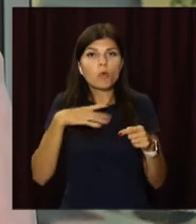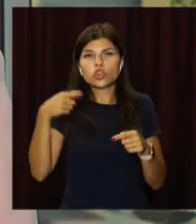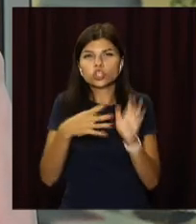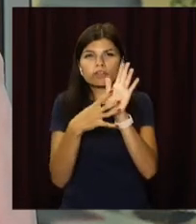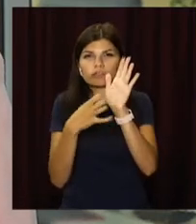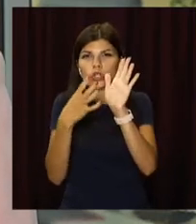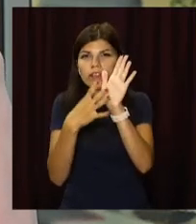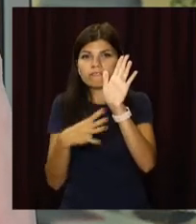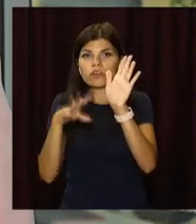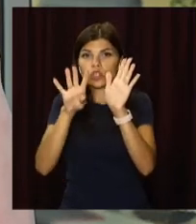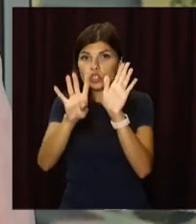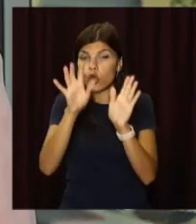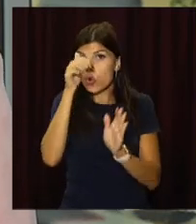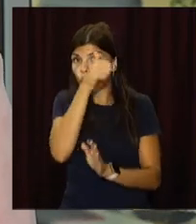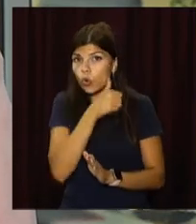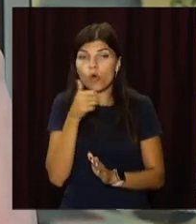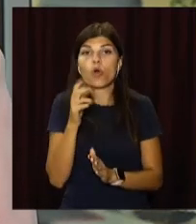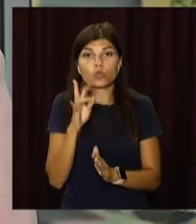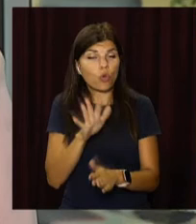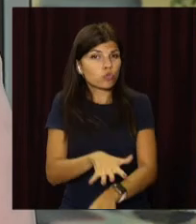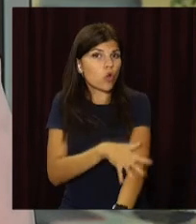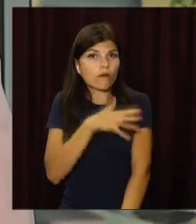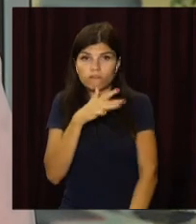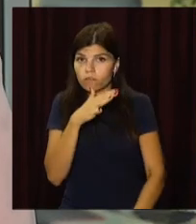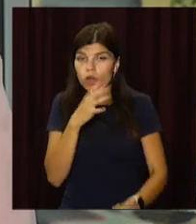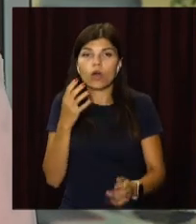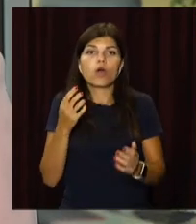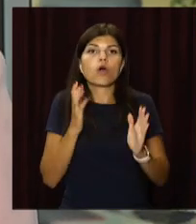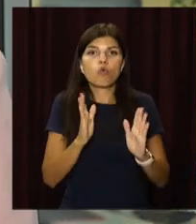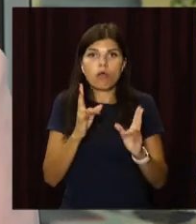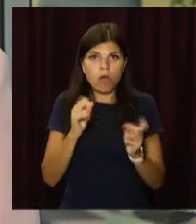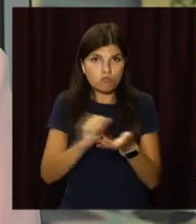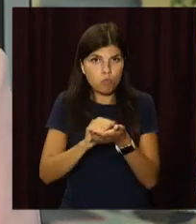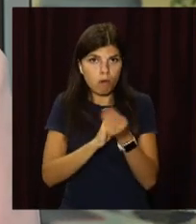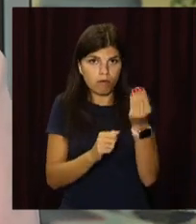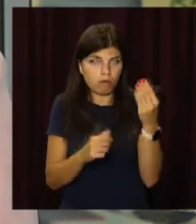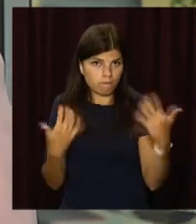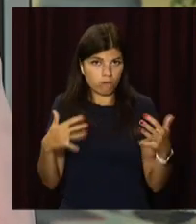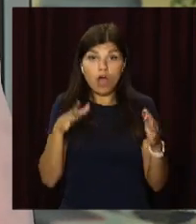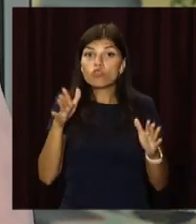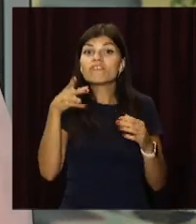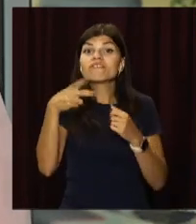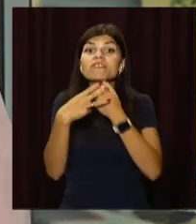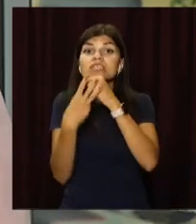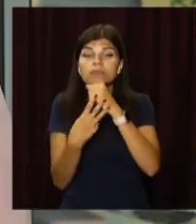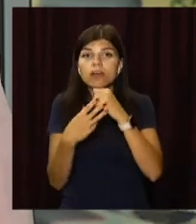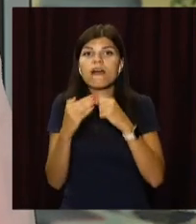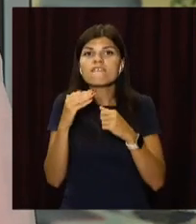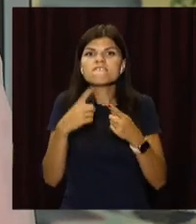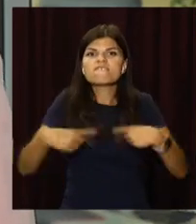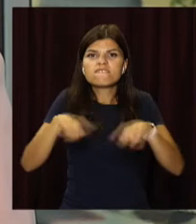1994 році, проте довгий час існувала тільки на папері. Лише у 2018-му федерація відновила свою